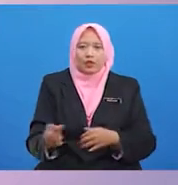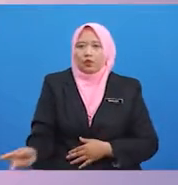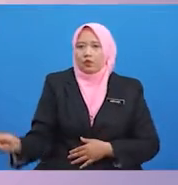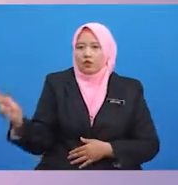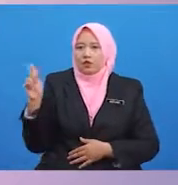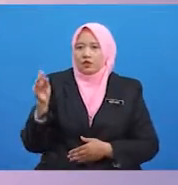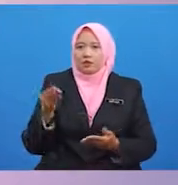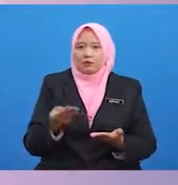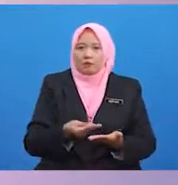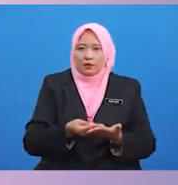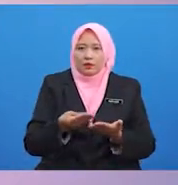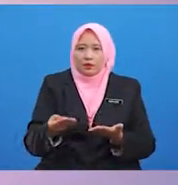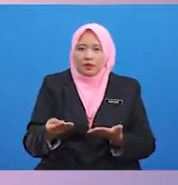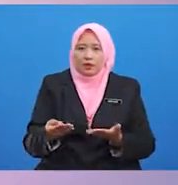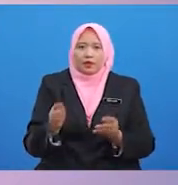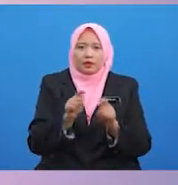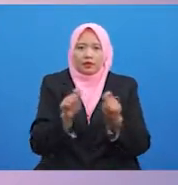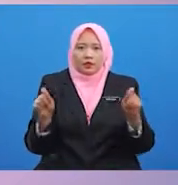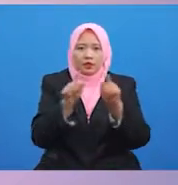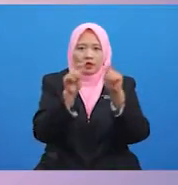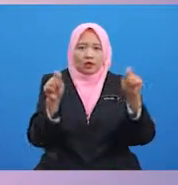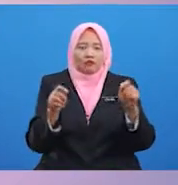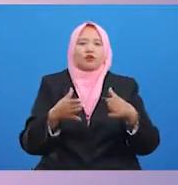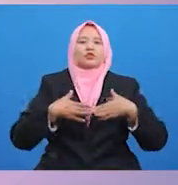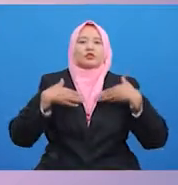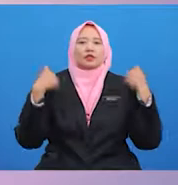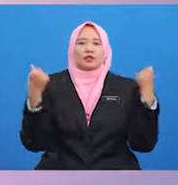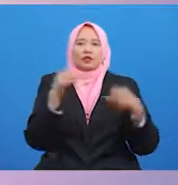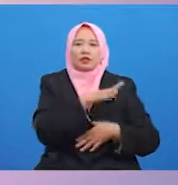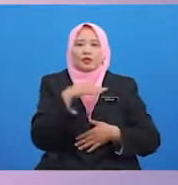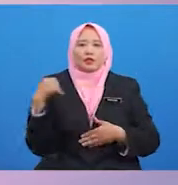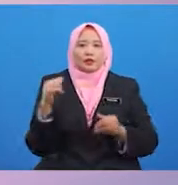dan tahap pendidikan penduduk turut meningkat ya murid-murid.